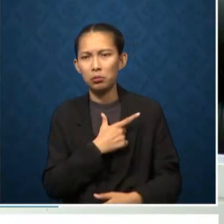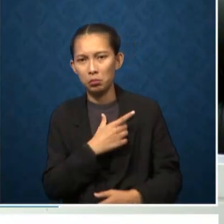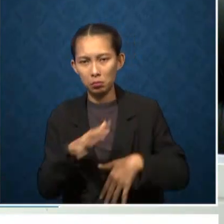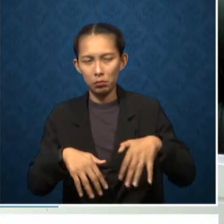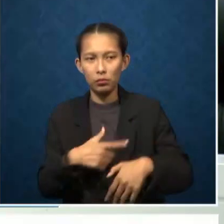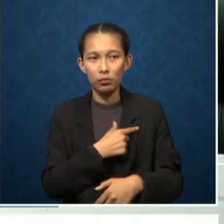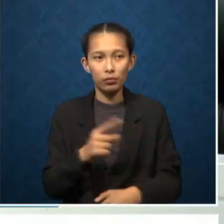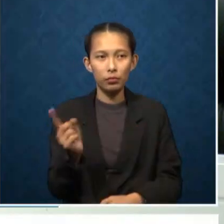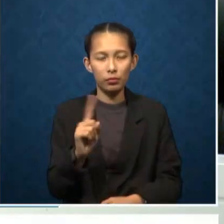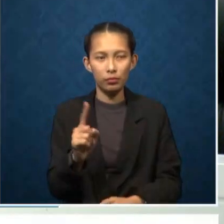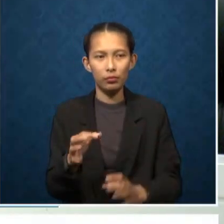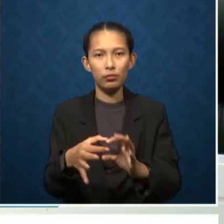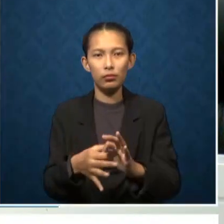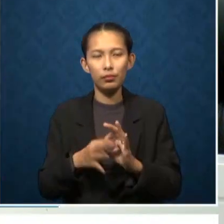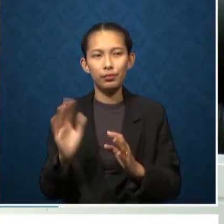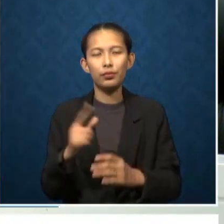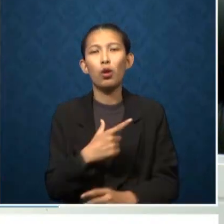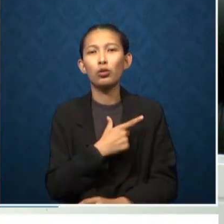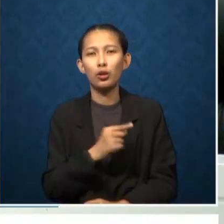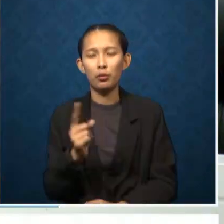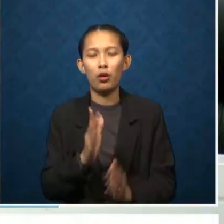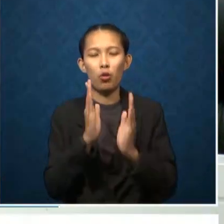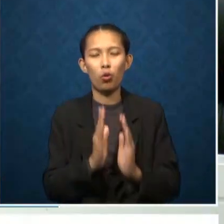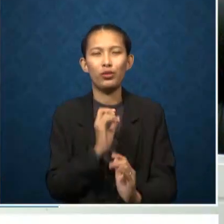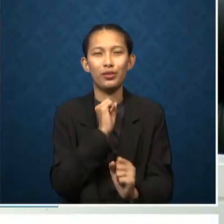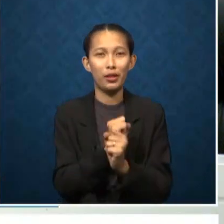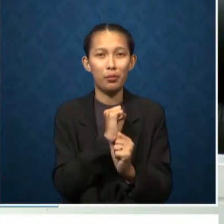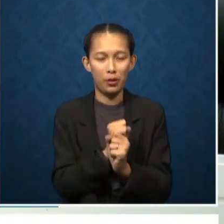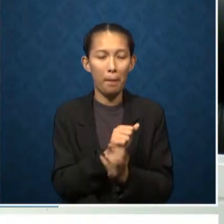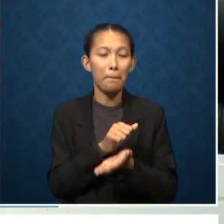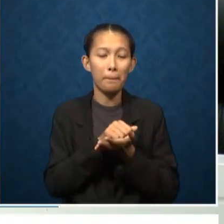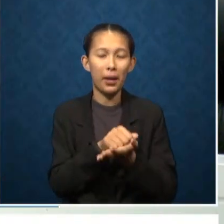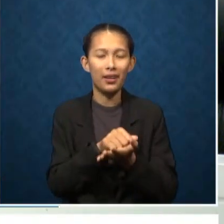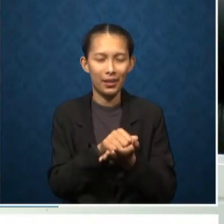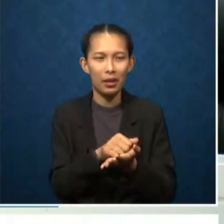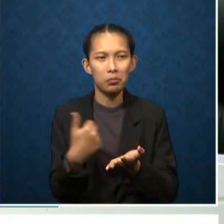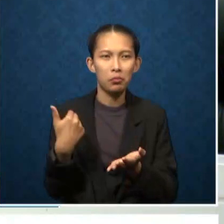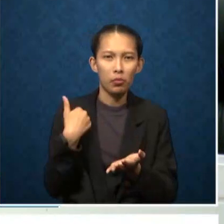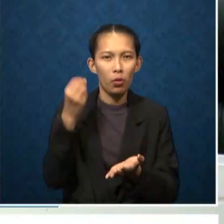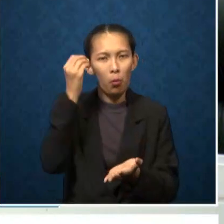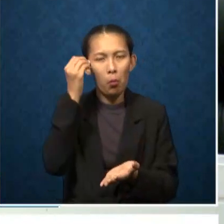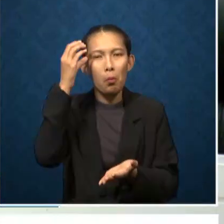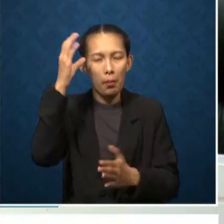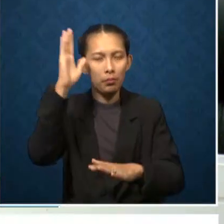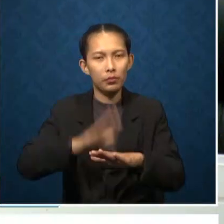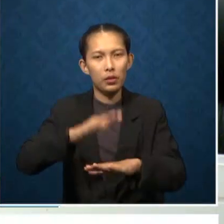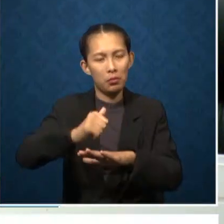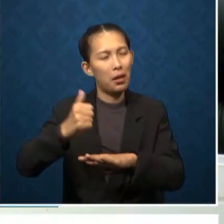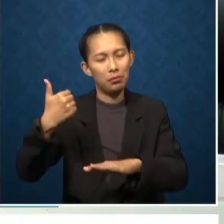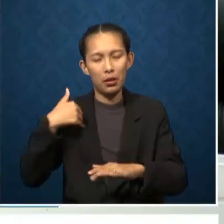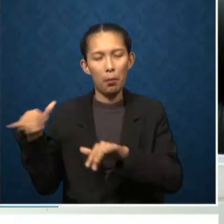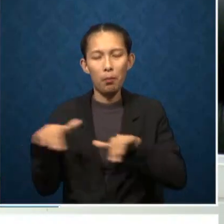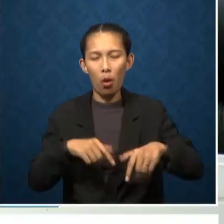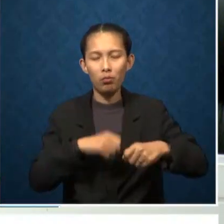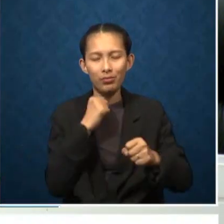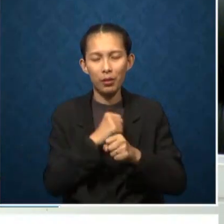ที่สุดคือเรื่องของความพอใจว่าเจ้าหน้าที่ในการที่ให้บริการนั้นมี ความรู้มีความสามารถมีความเต็มใจในการให้บริการน